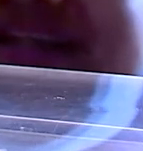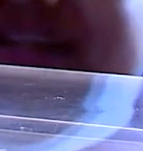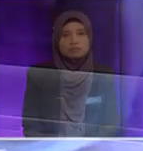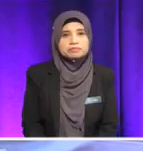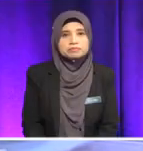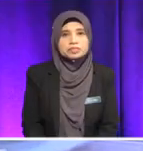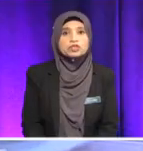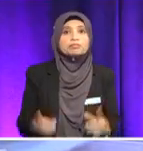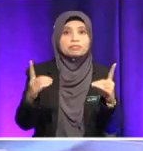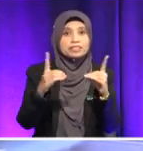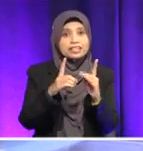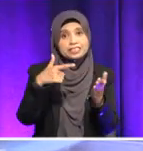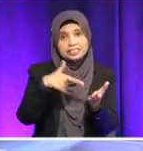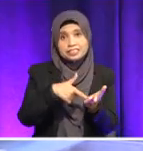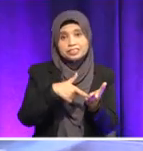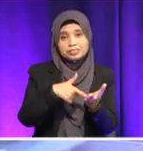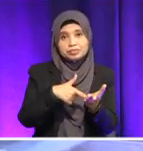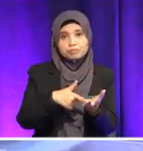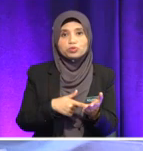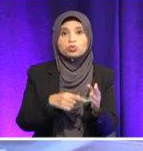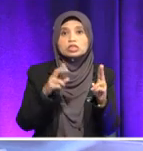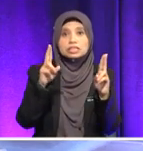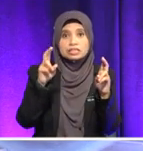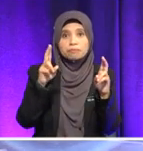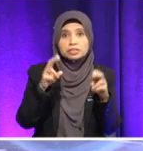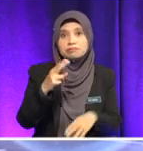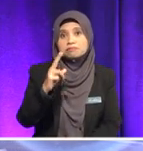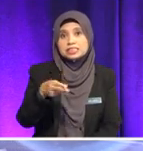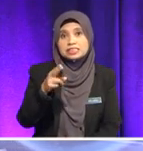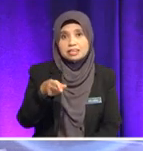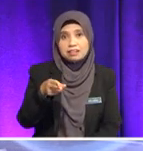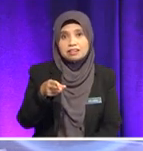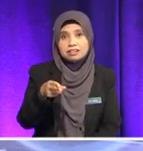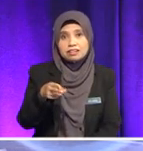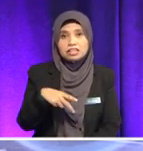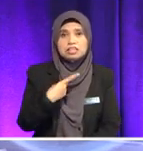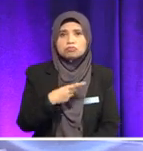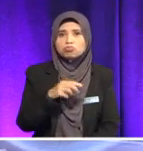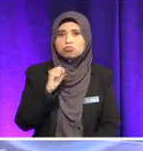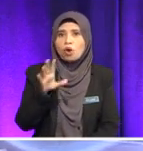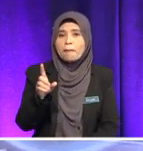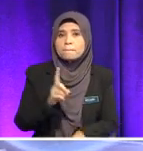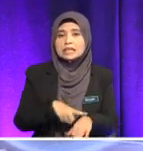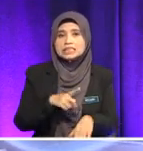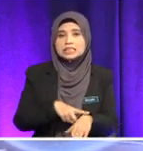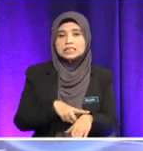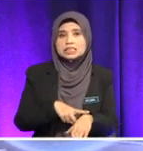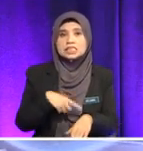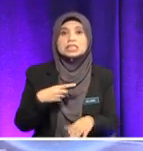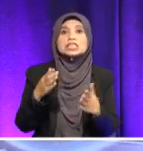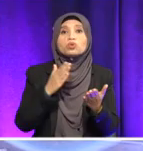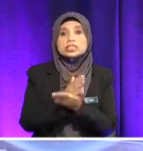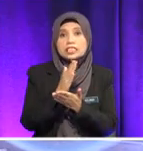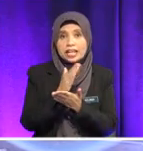kembali menuntun Menengah Atas dididik TV KPM kita tak nak buang masih kita terus dengan penjelasan